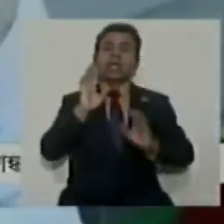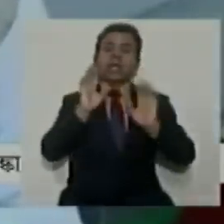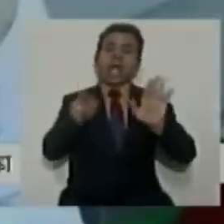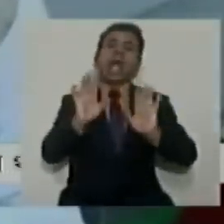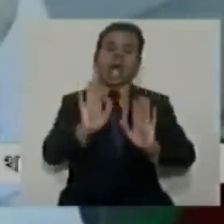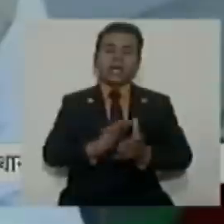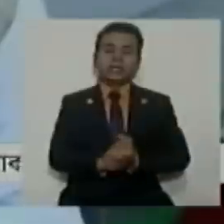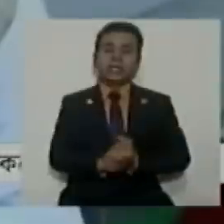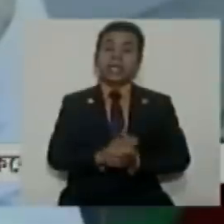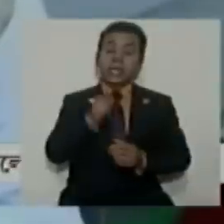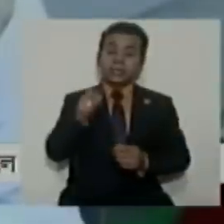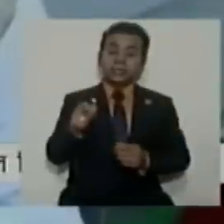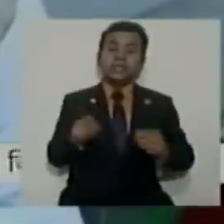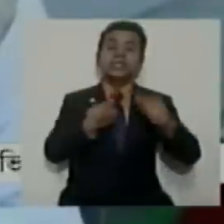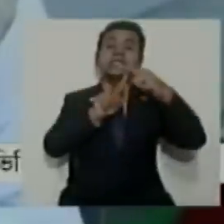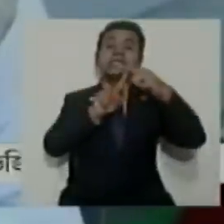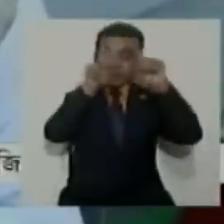কমবে বলে আশা করি।